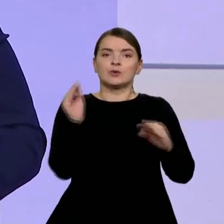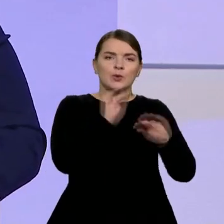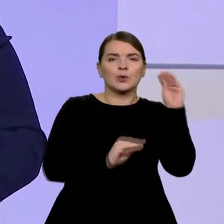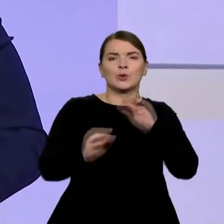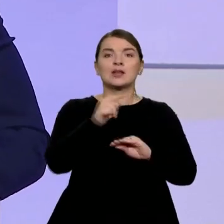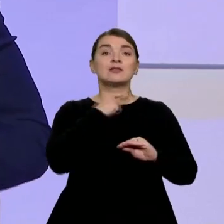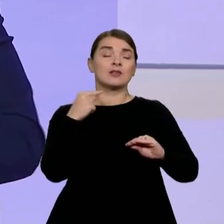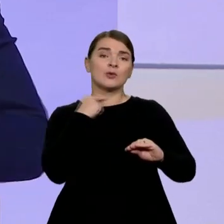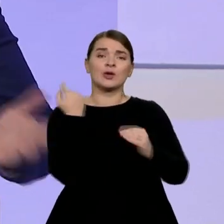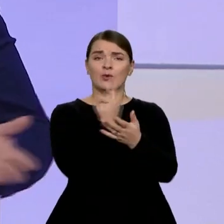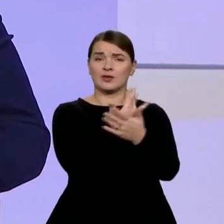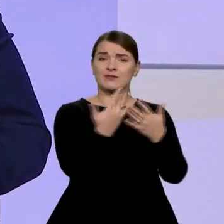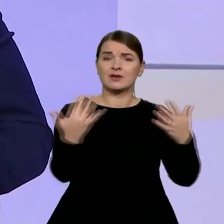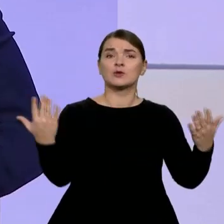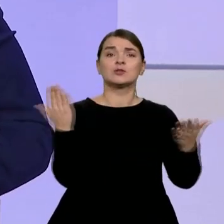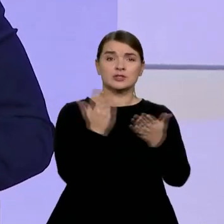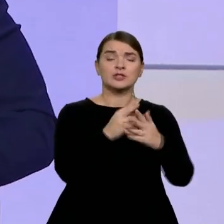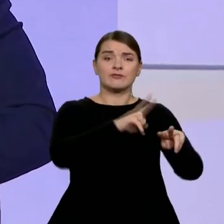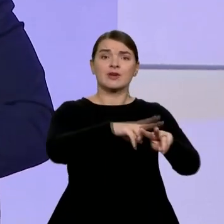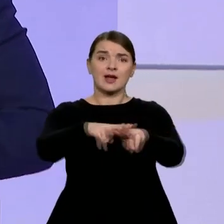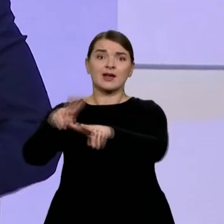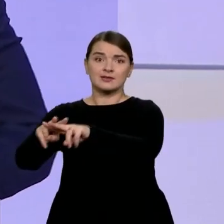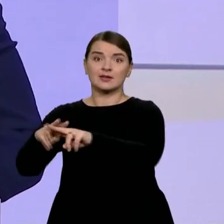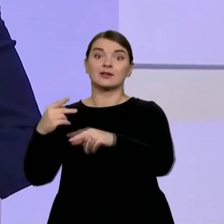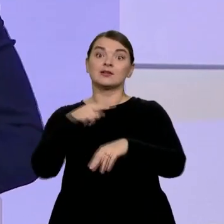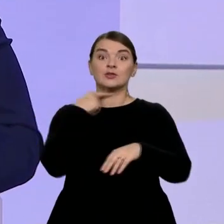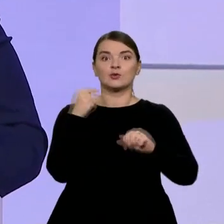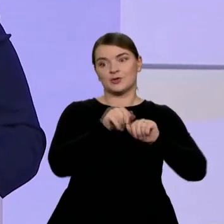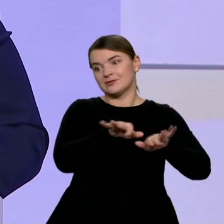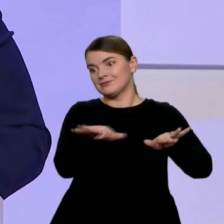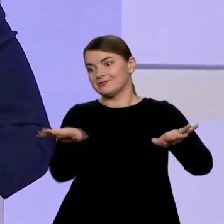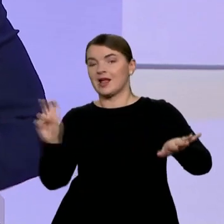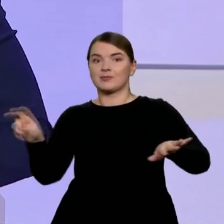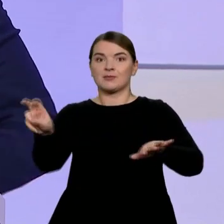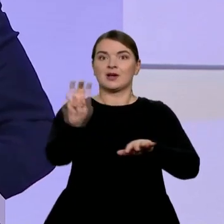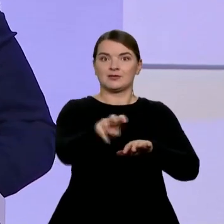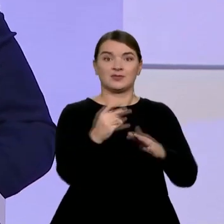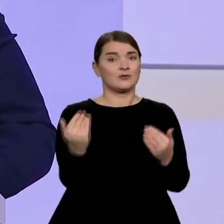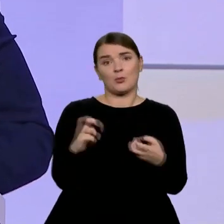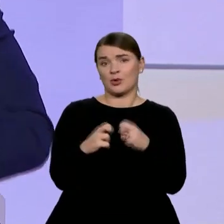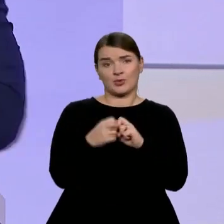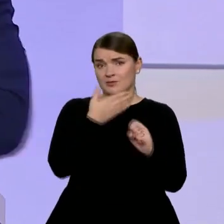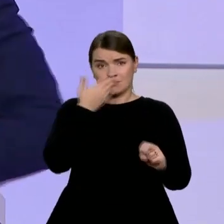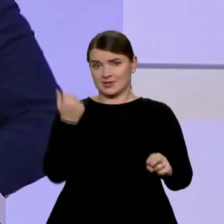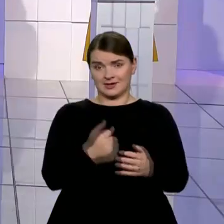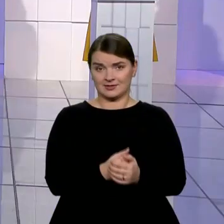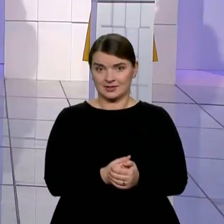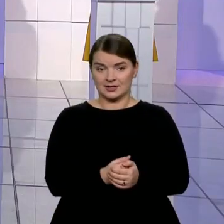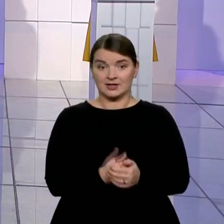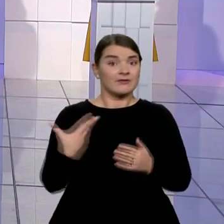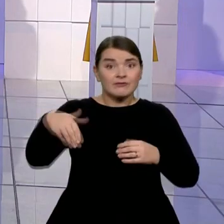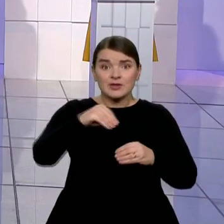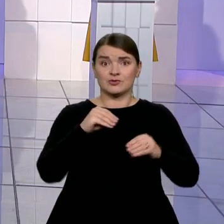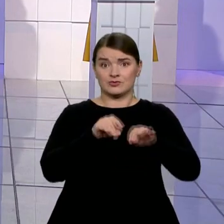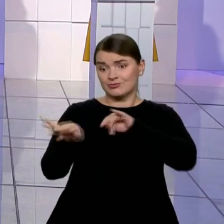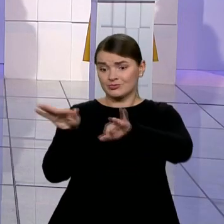traukos objektų, dėl to tie žmonės išsiskirsti. Aš nežinau, ar tai yra tikrai problema, kad bulvare nėra žmonių, jie visur yra tie